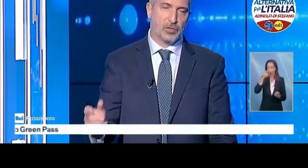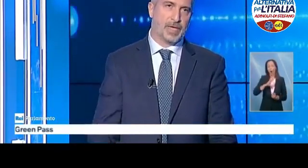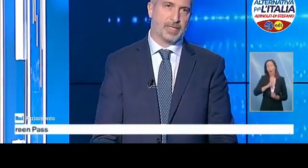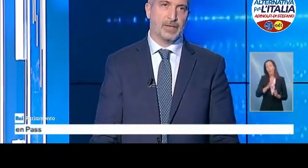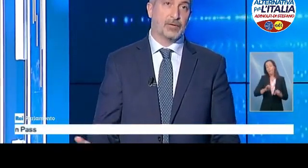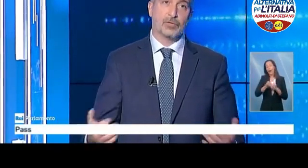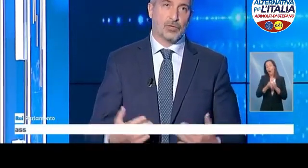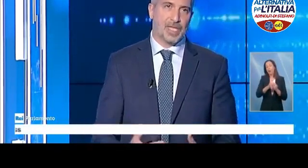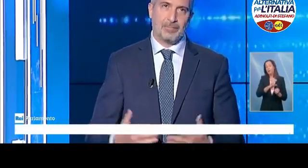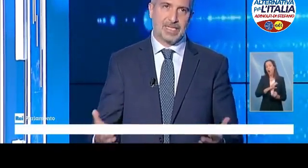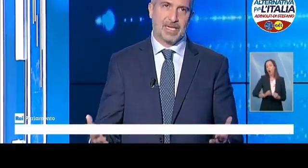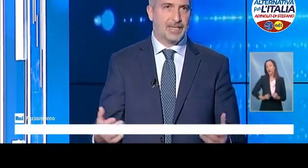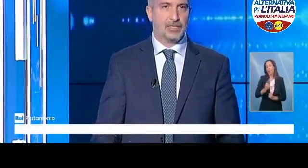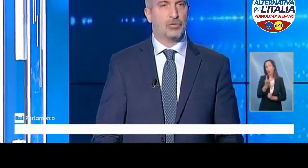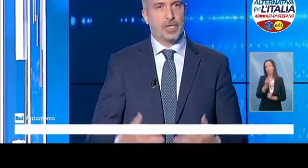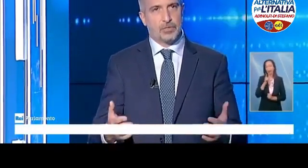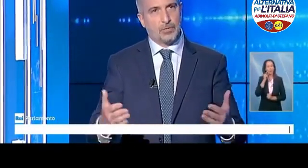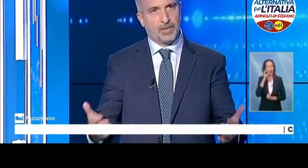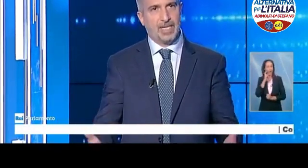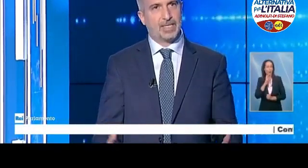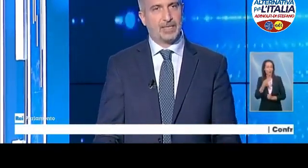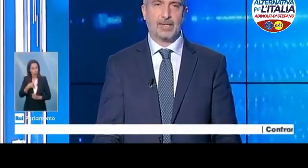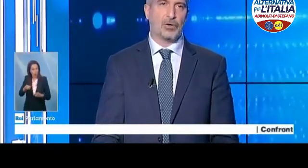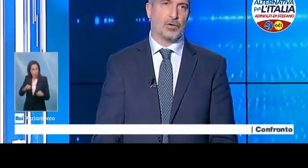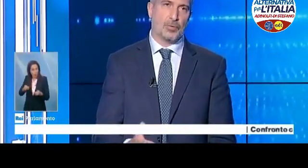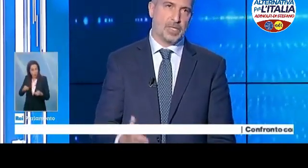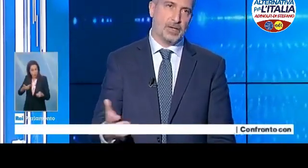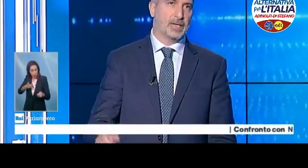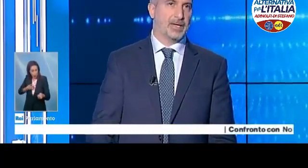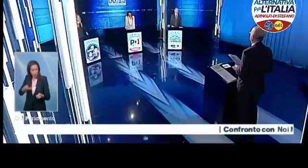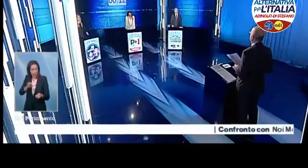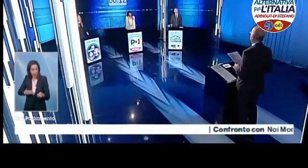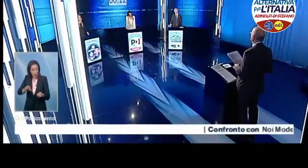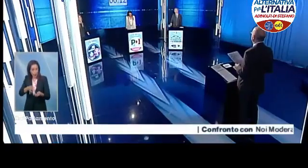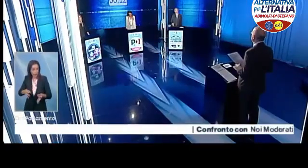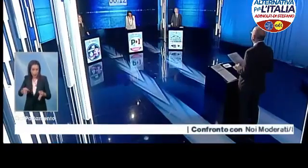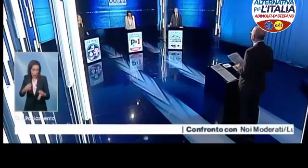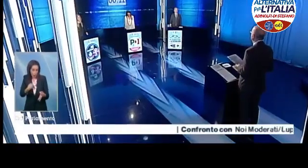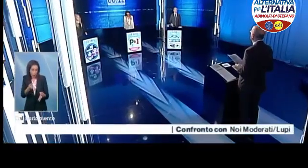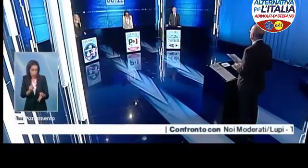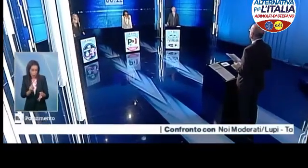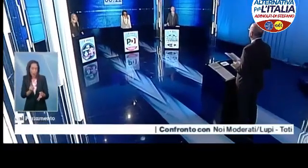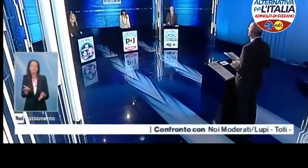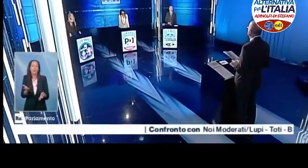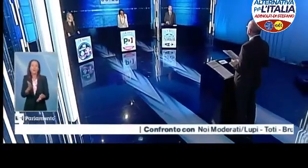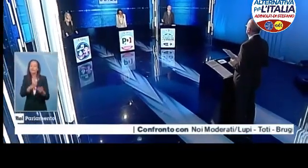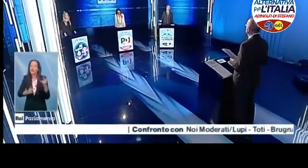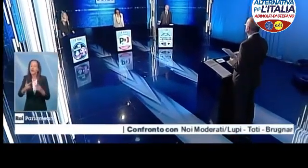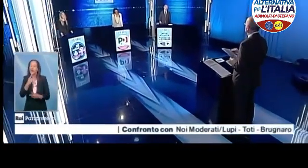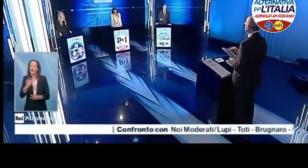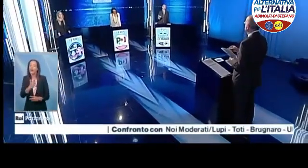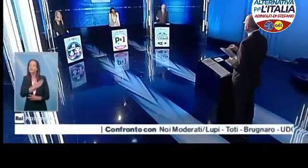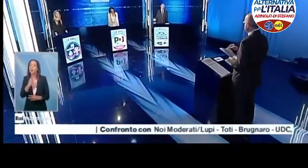governo giallo-verde. Non sono io ad amministrare le regioni, non sono io ad amministrare il territorio, quindi diciamo magari le responsabilità andrebbero cercate nei partiti